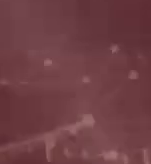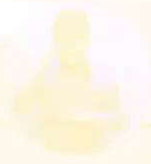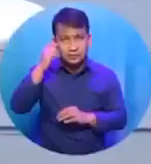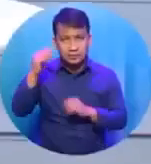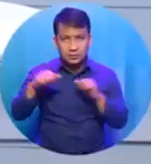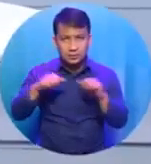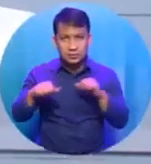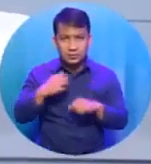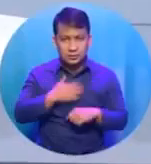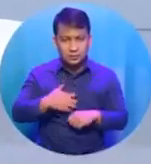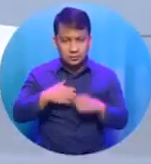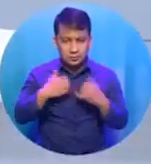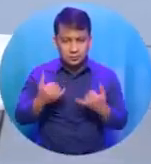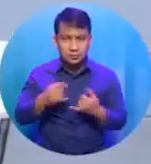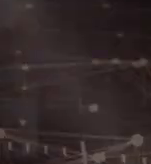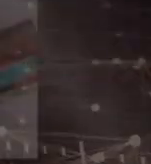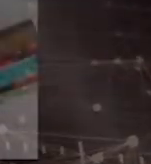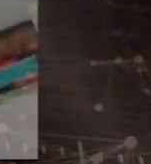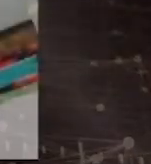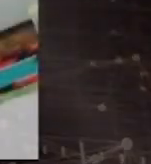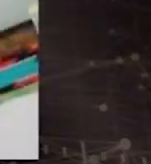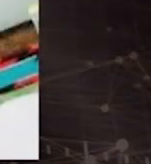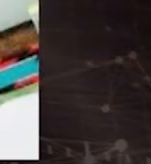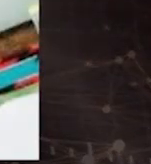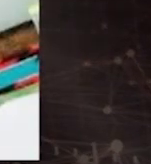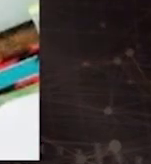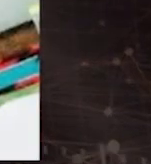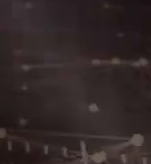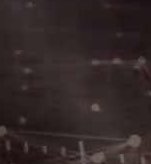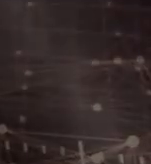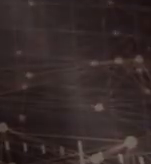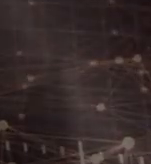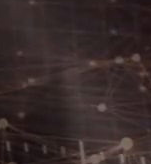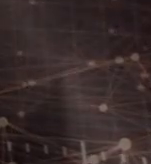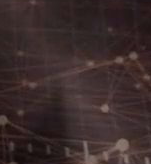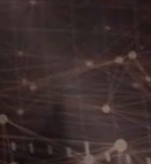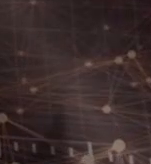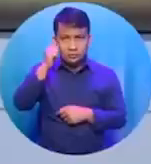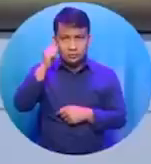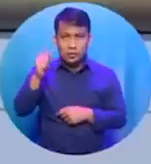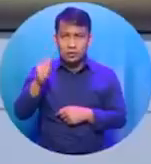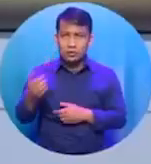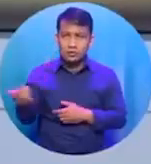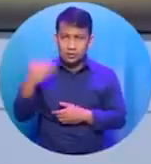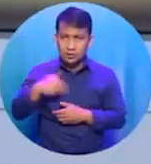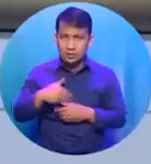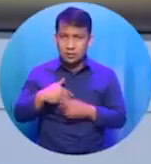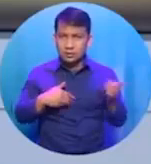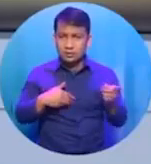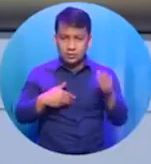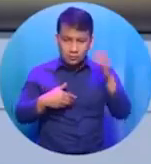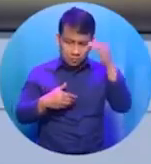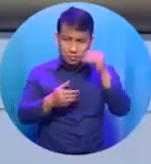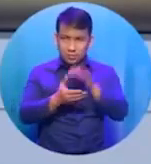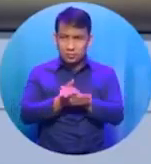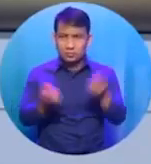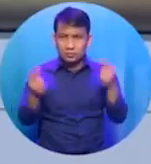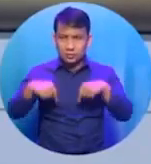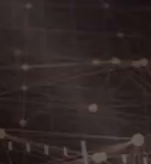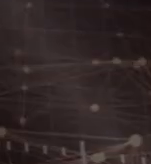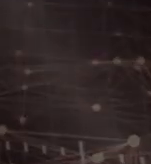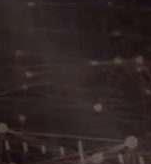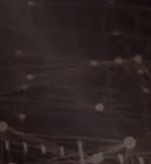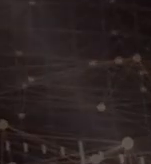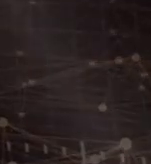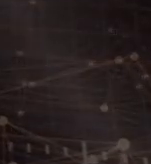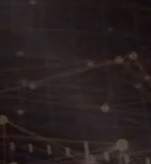kami. Ang complainant natin ngayon ay isang OFW sa Saudi na si Romali Equibal. Idinulog siya sa atin ng kanyang asawa na nandito sa